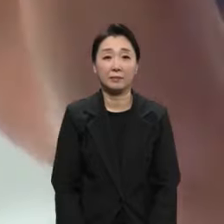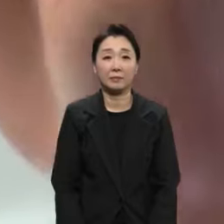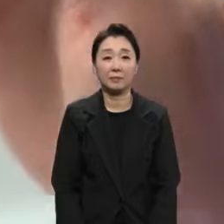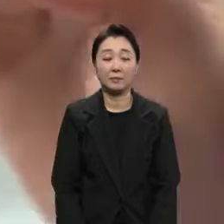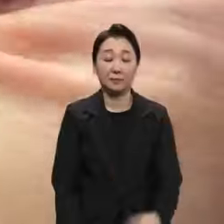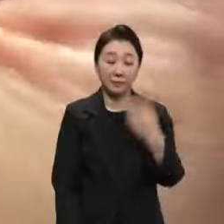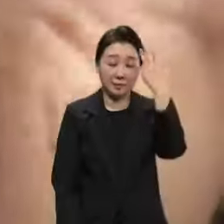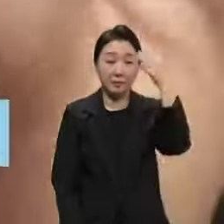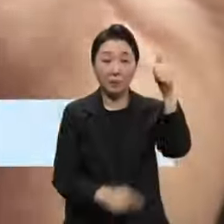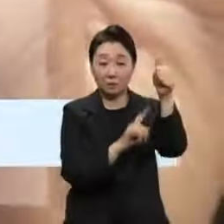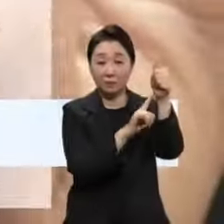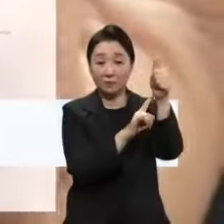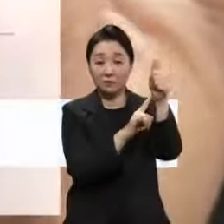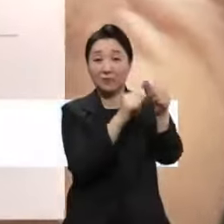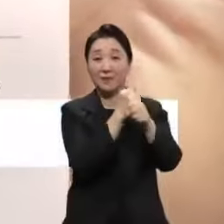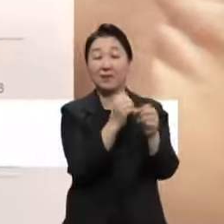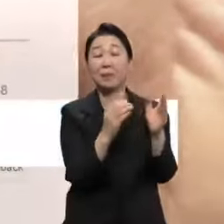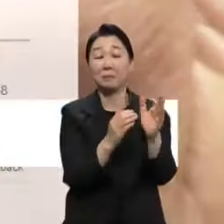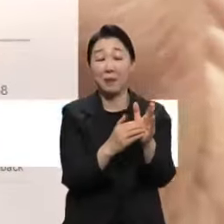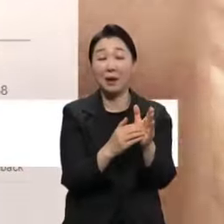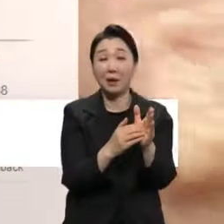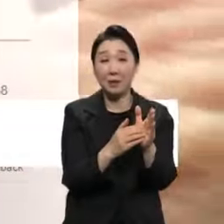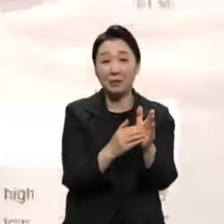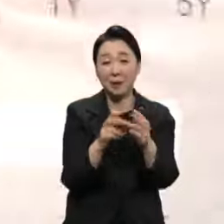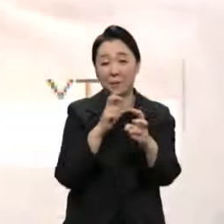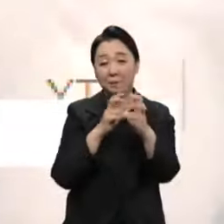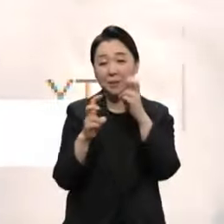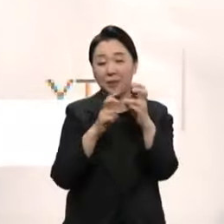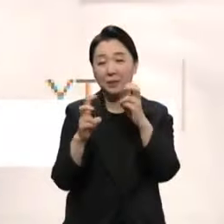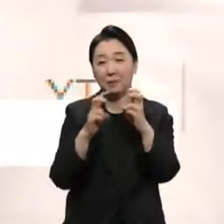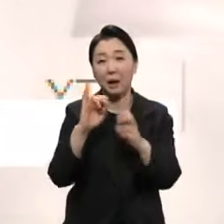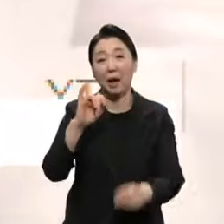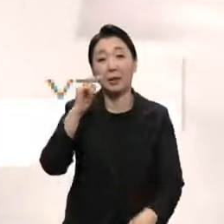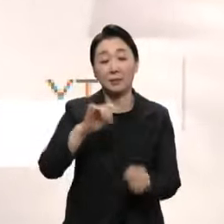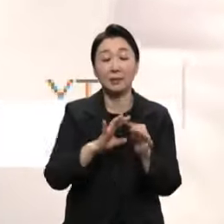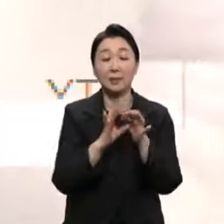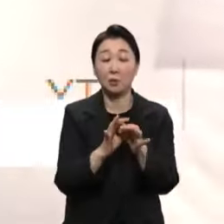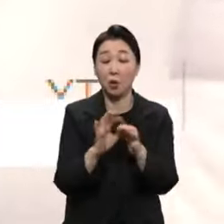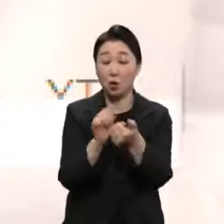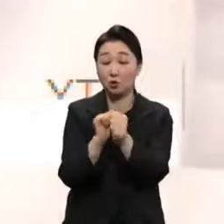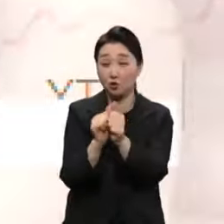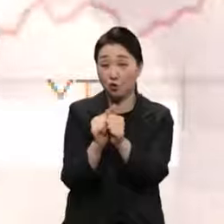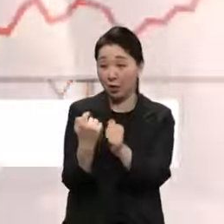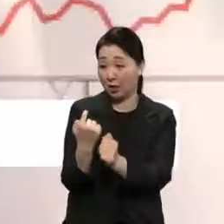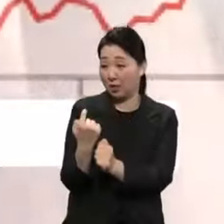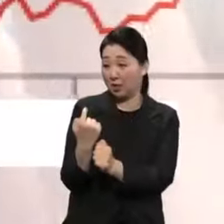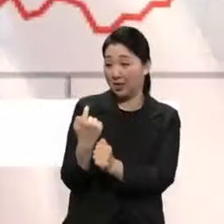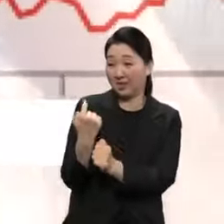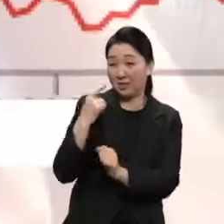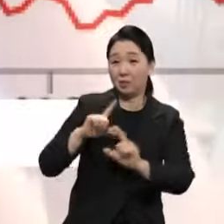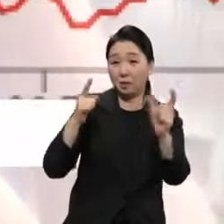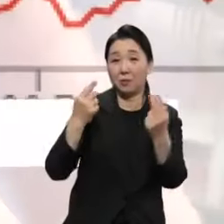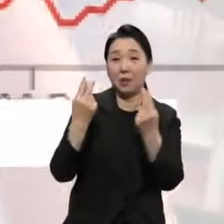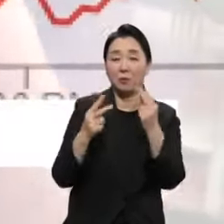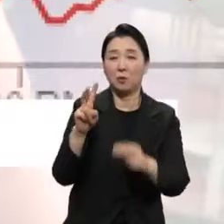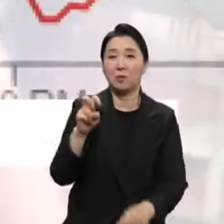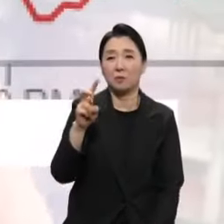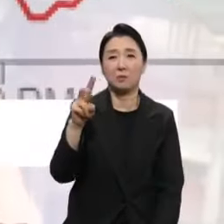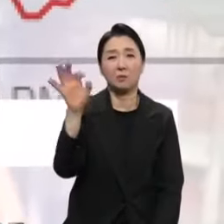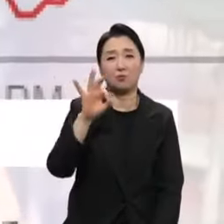도널드 트럼프 전 대통령이 만든 트럼프 미디어 앤 테크놀로지 그룹의 주가가 전날 대비 22% 가까이